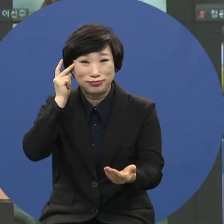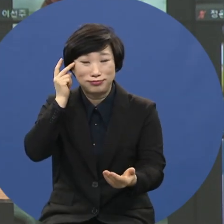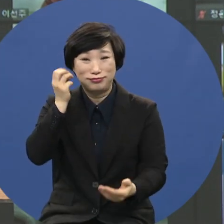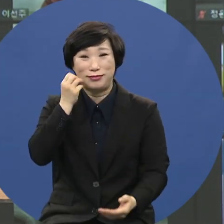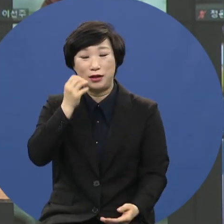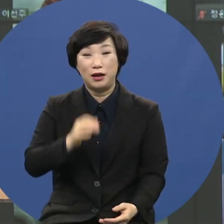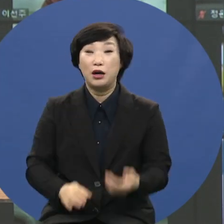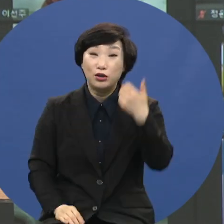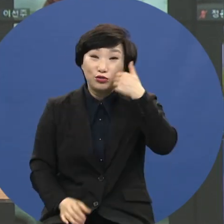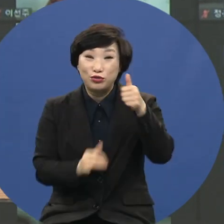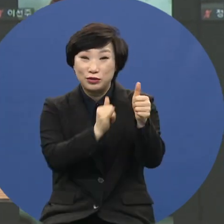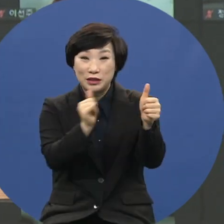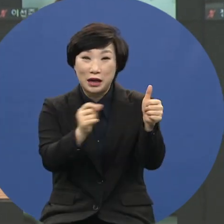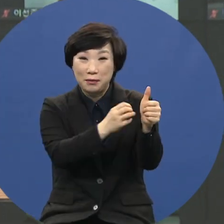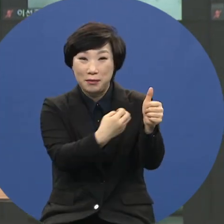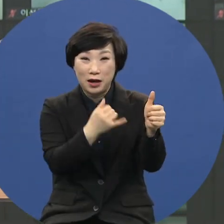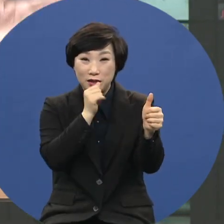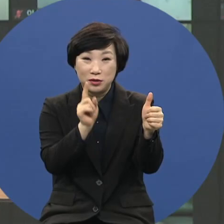이것도 나는 그러잖아요.